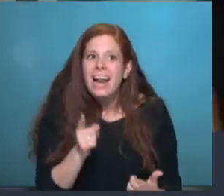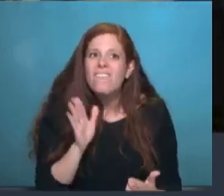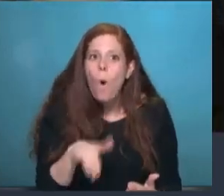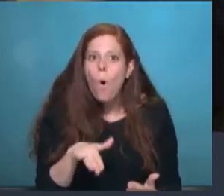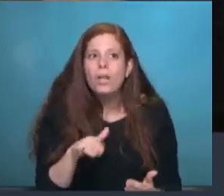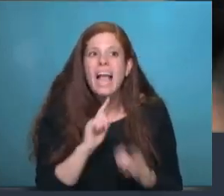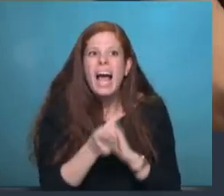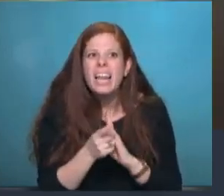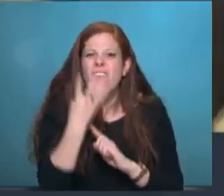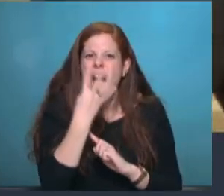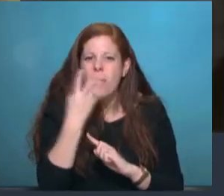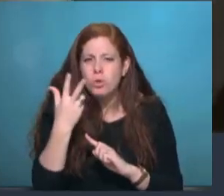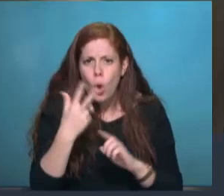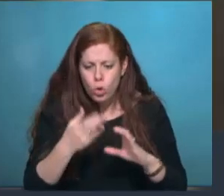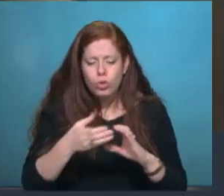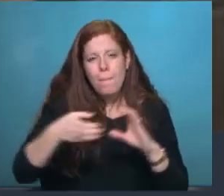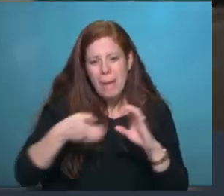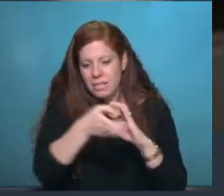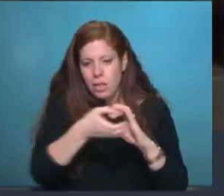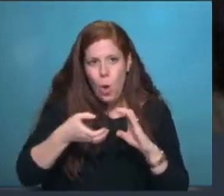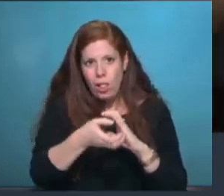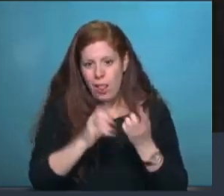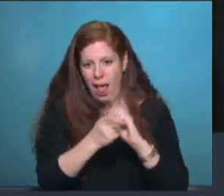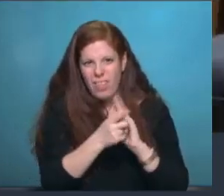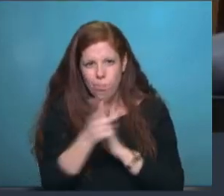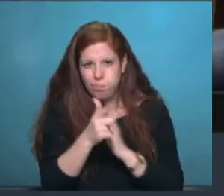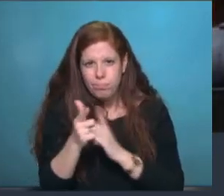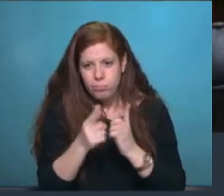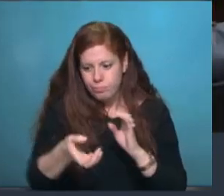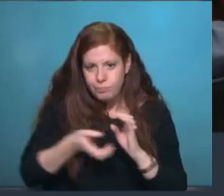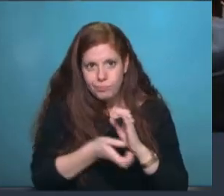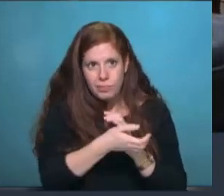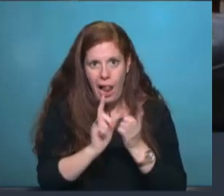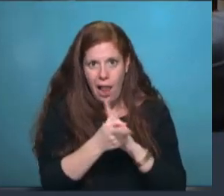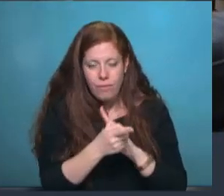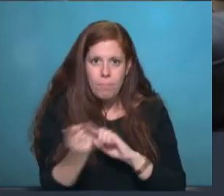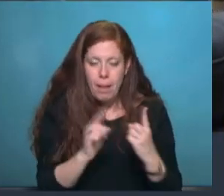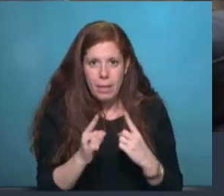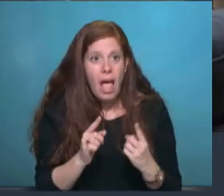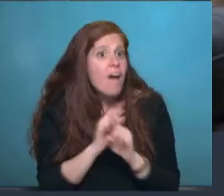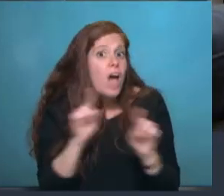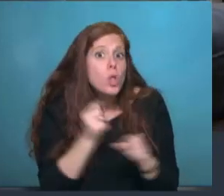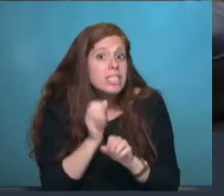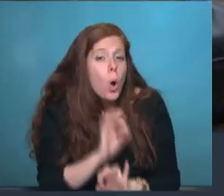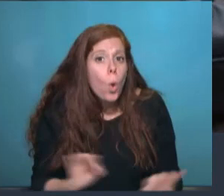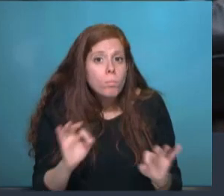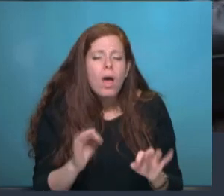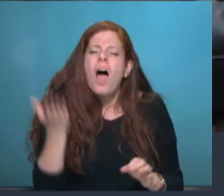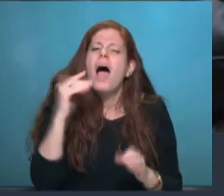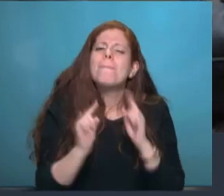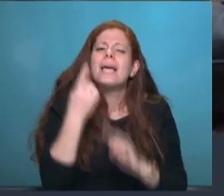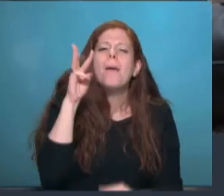4-3 מחסניות בין לבין. בזמן הזה אף אחד לא עשה כלום. היה מקרה בשרונה בתל אביב,